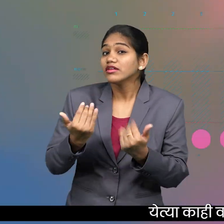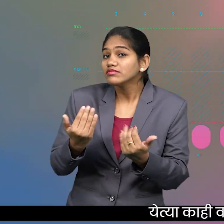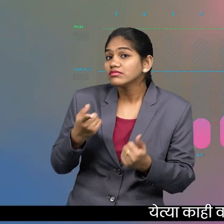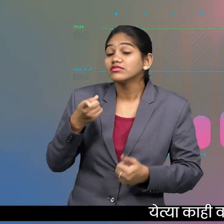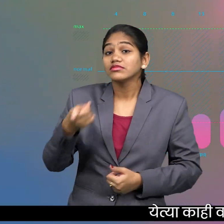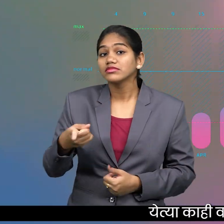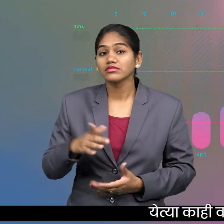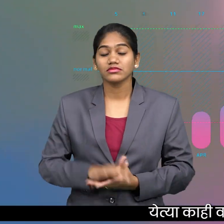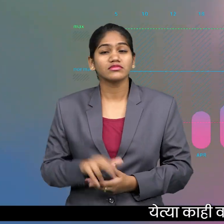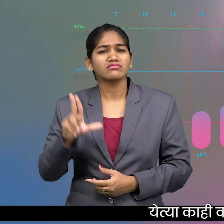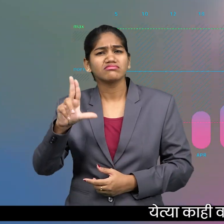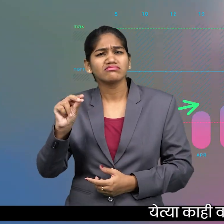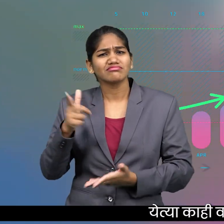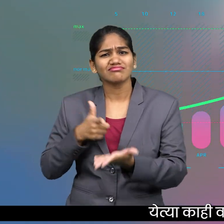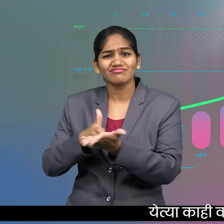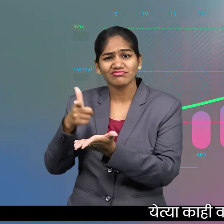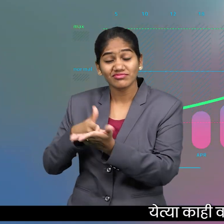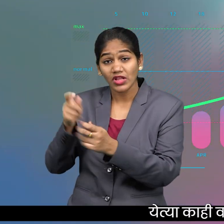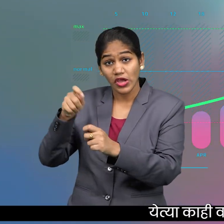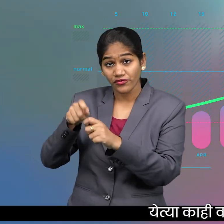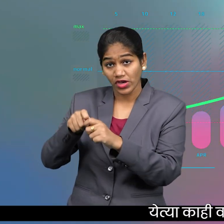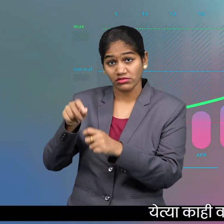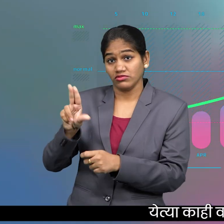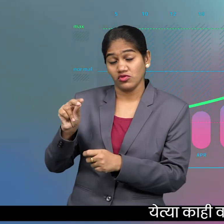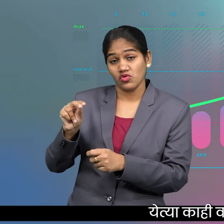येत्या काही वर्षात बिगर शेती कामांमध्ये